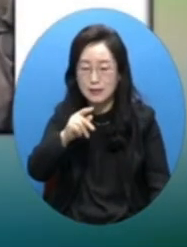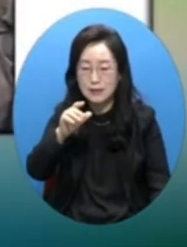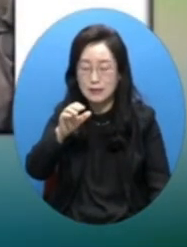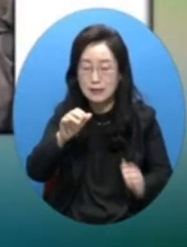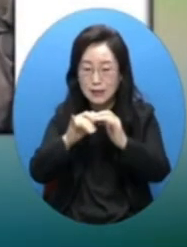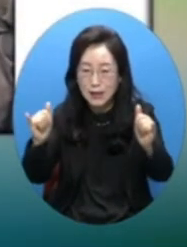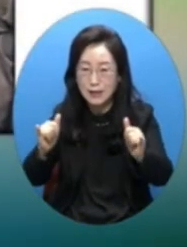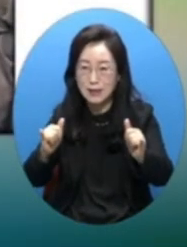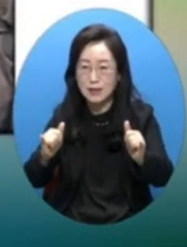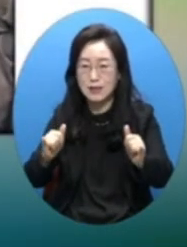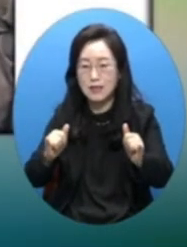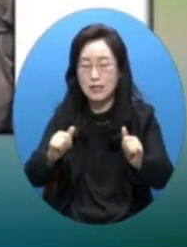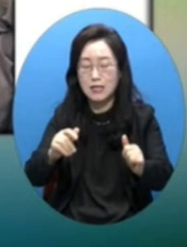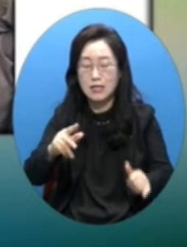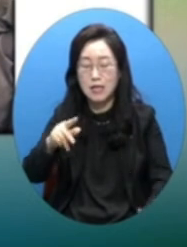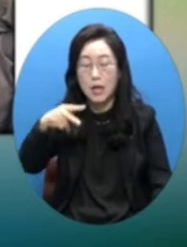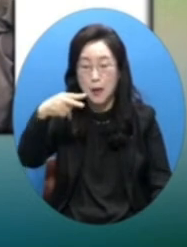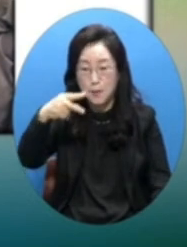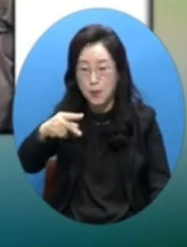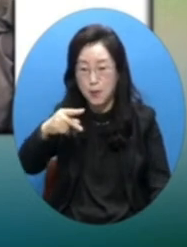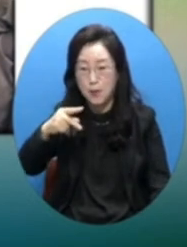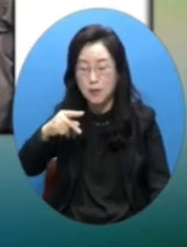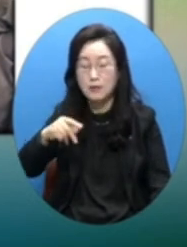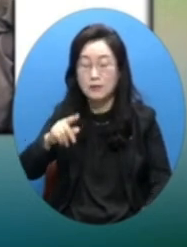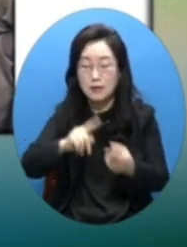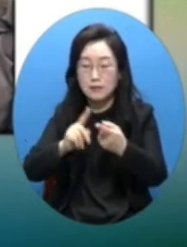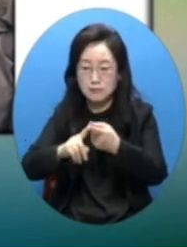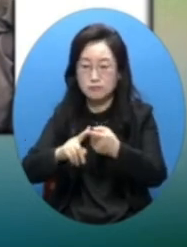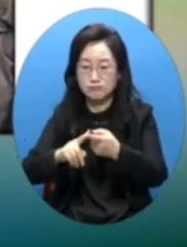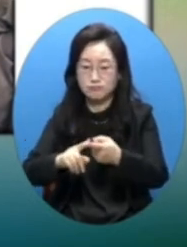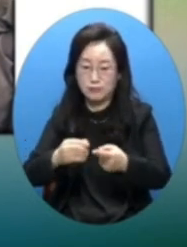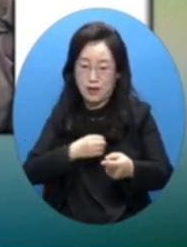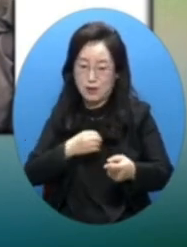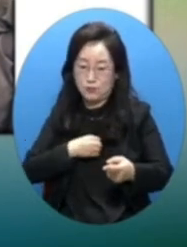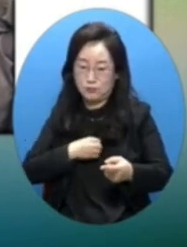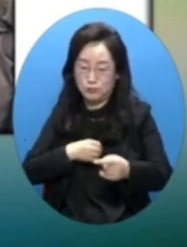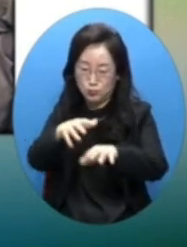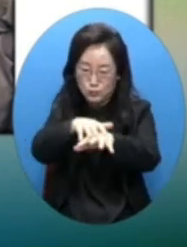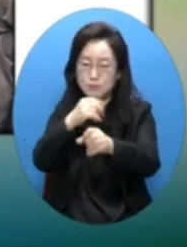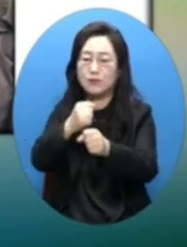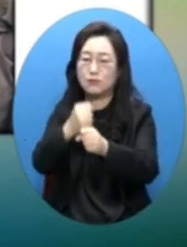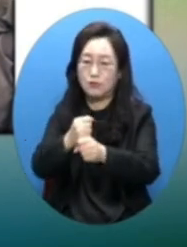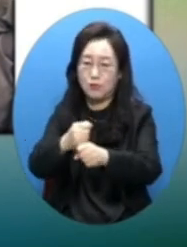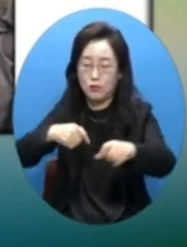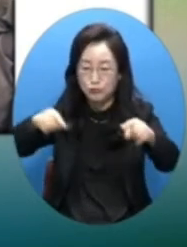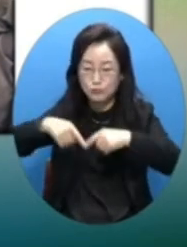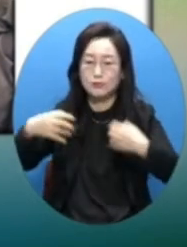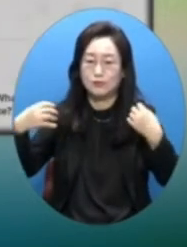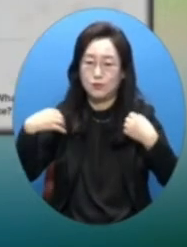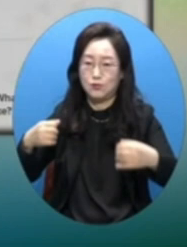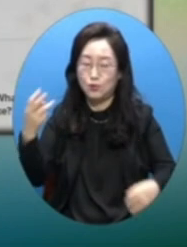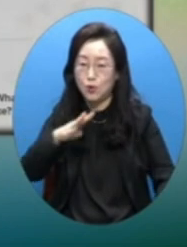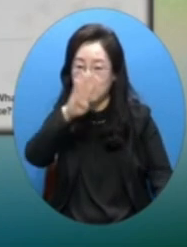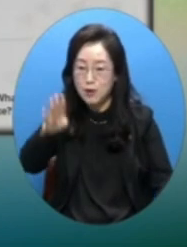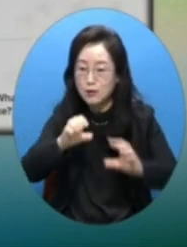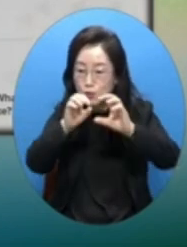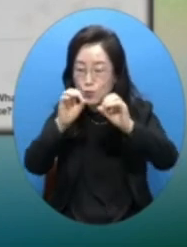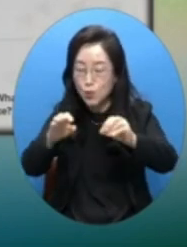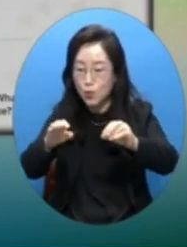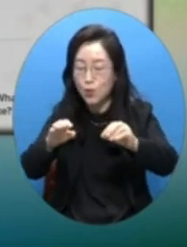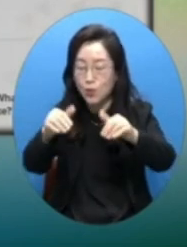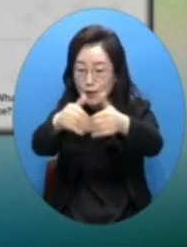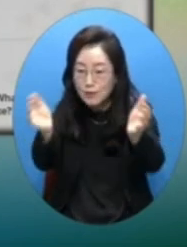백식의 지식의 국에 구제 사역을 펼치는 그러한 엔진을 운영하고 있고 또 비례그람의 대표로서